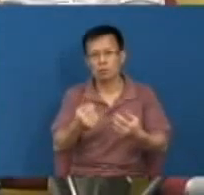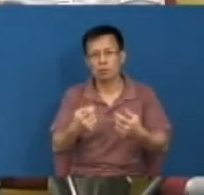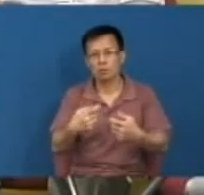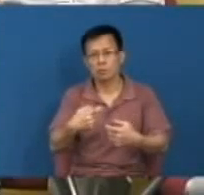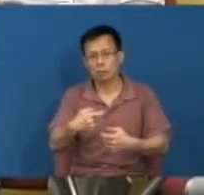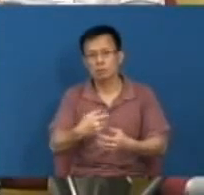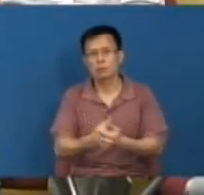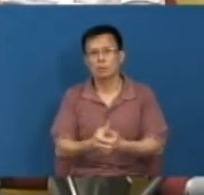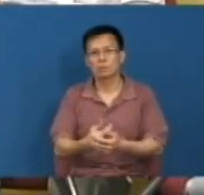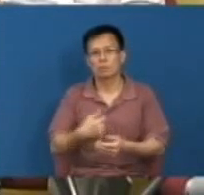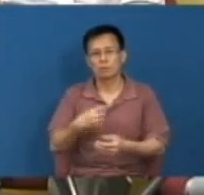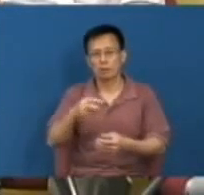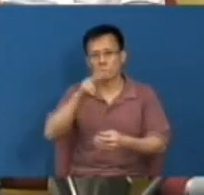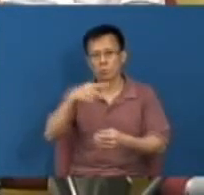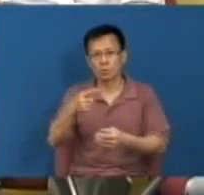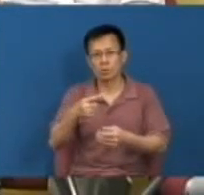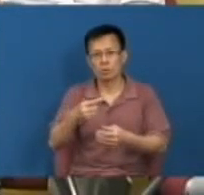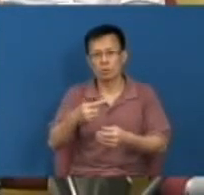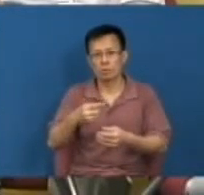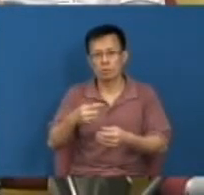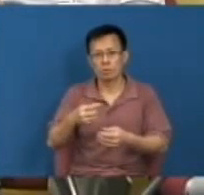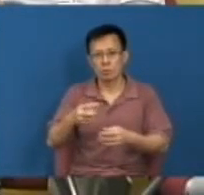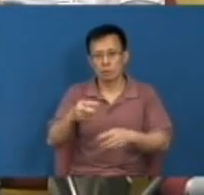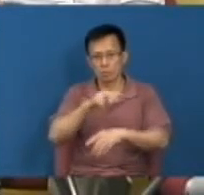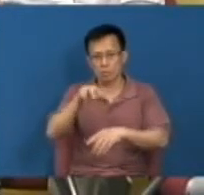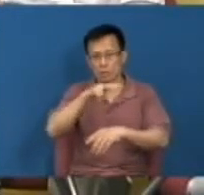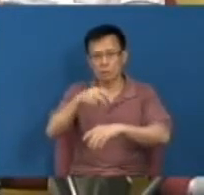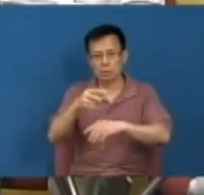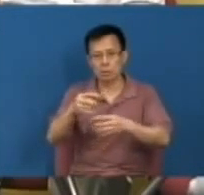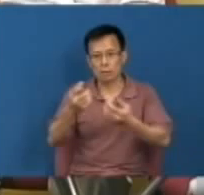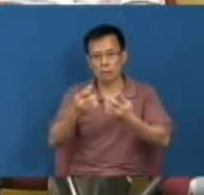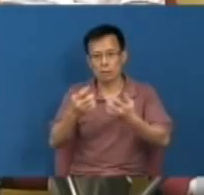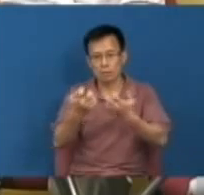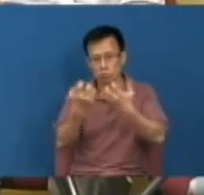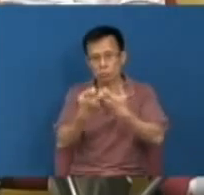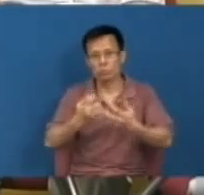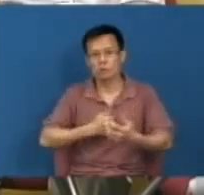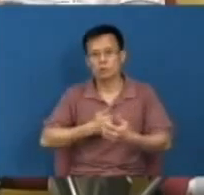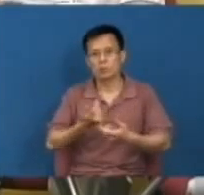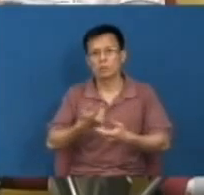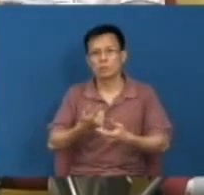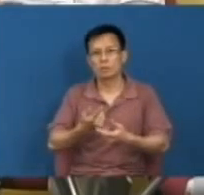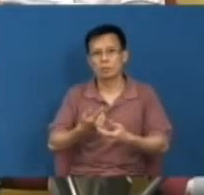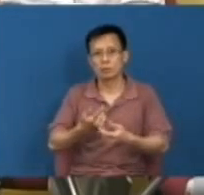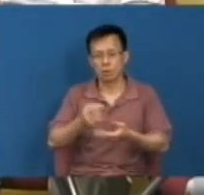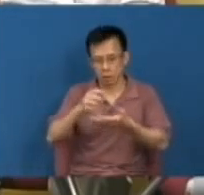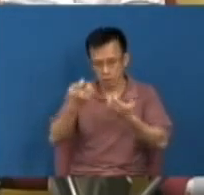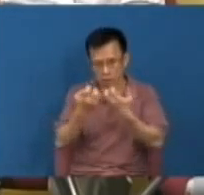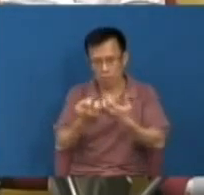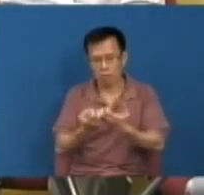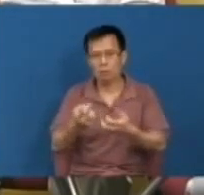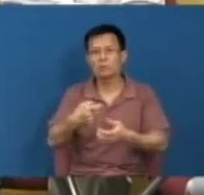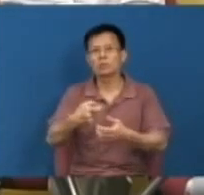我揾過一個叫黃開基啊個測量師， 係。 佢就測咗俾我，就加咗加